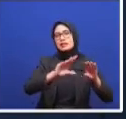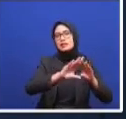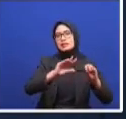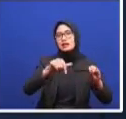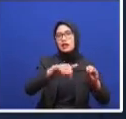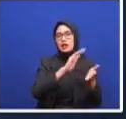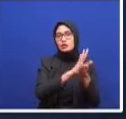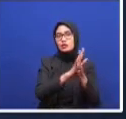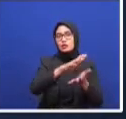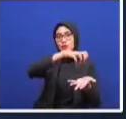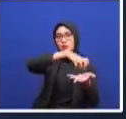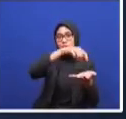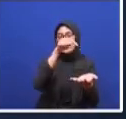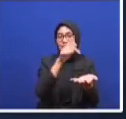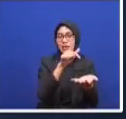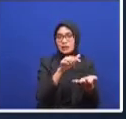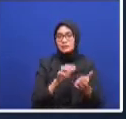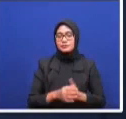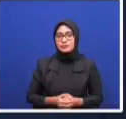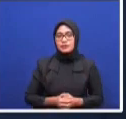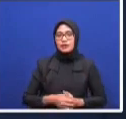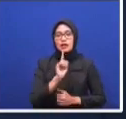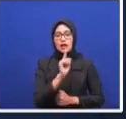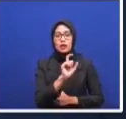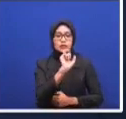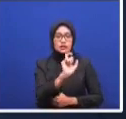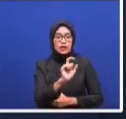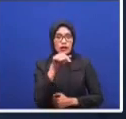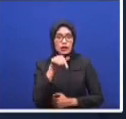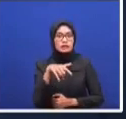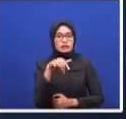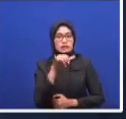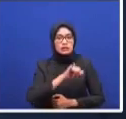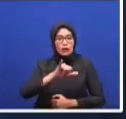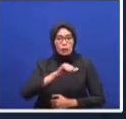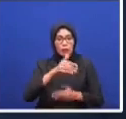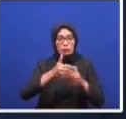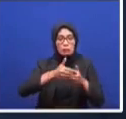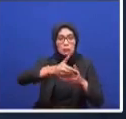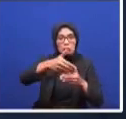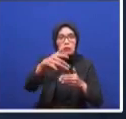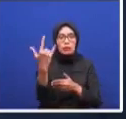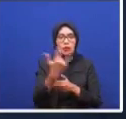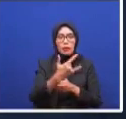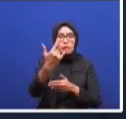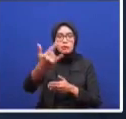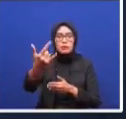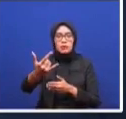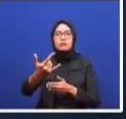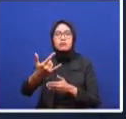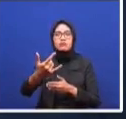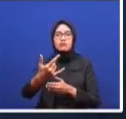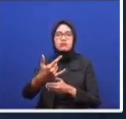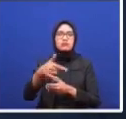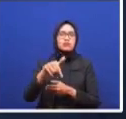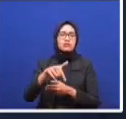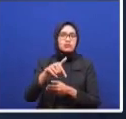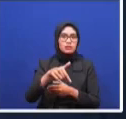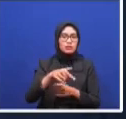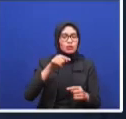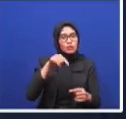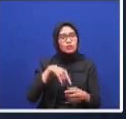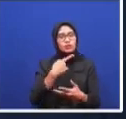Nah, nanti kalau terapinya seperti ini terus kacau kita ini. Setiap madrasah itu mendidik tenaga baru, lalu agar digaji